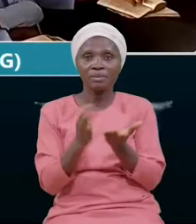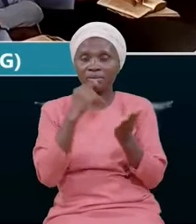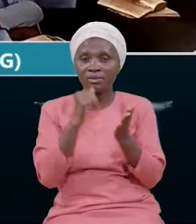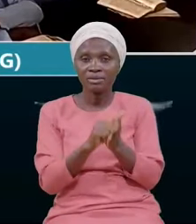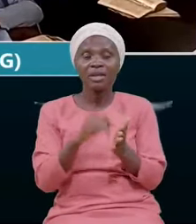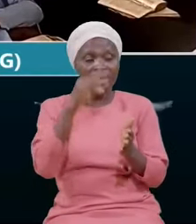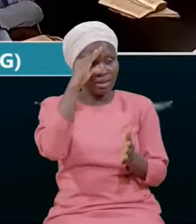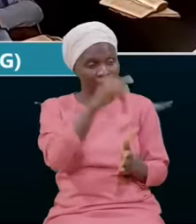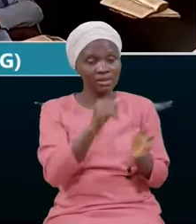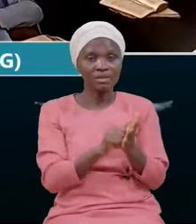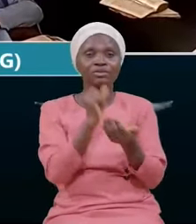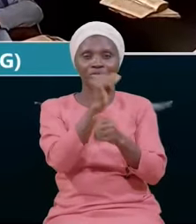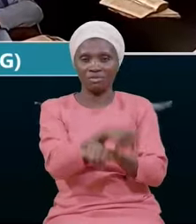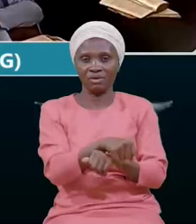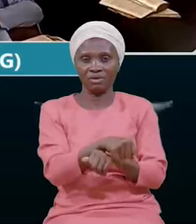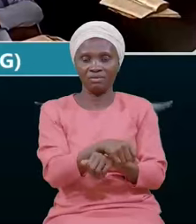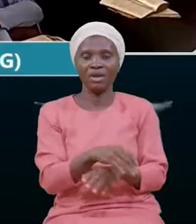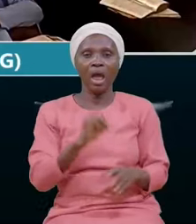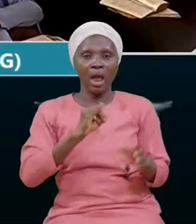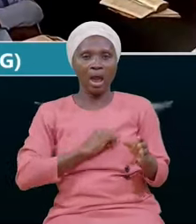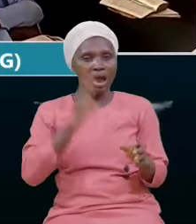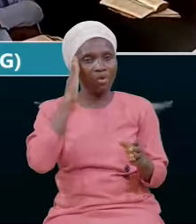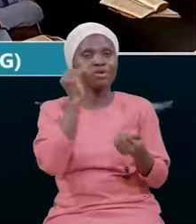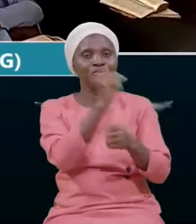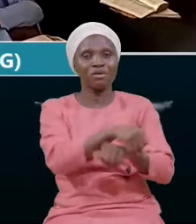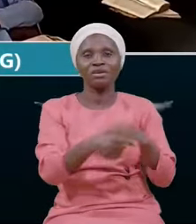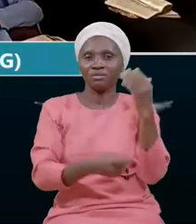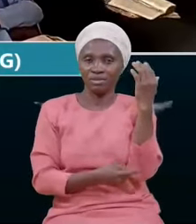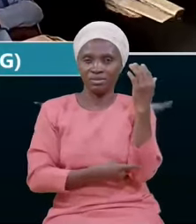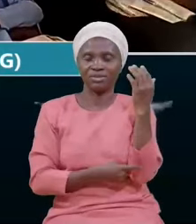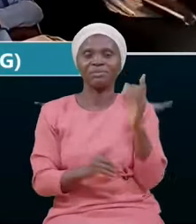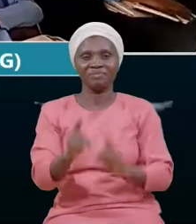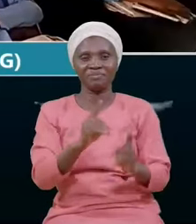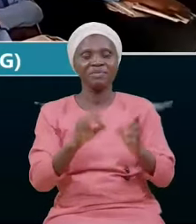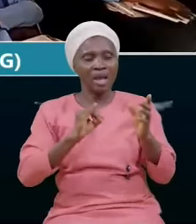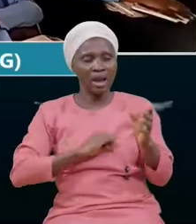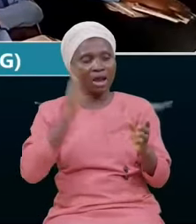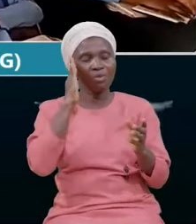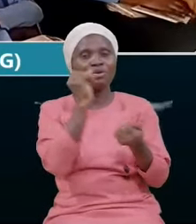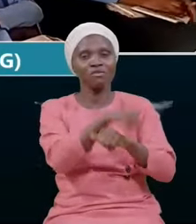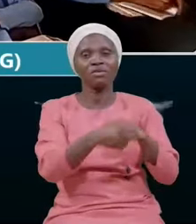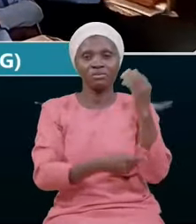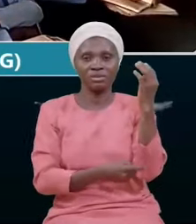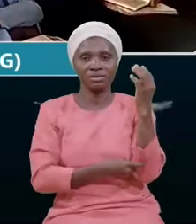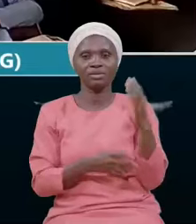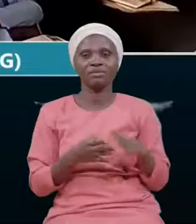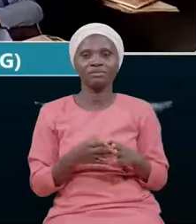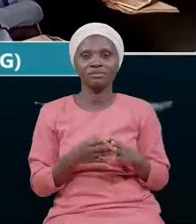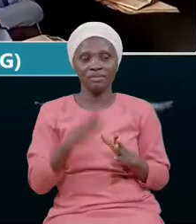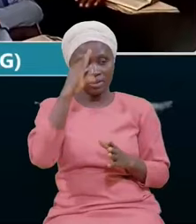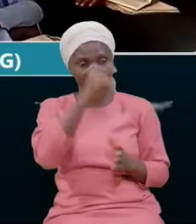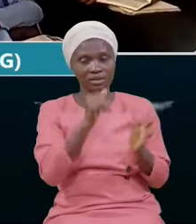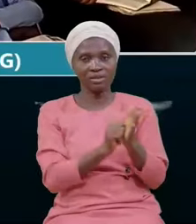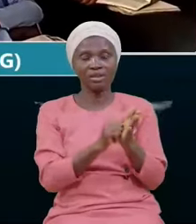la tentation. Je ne t'entends pas. Celui qui vaincra, je vais